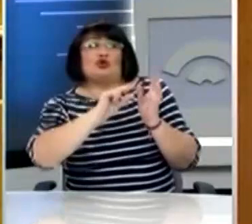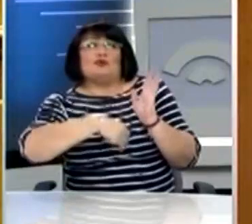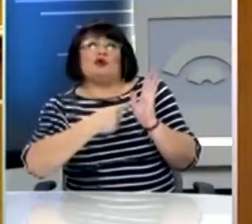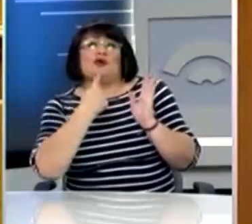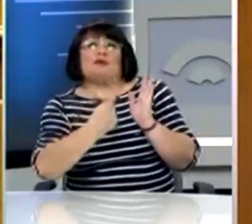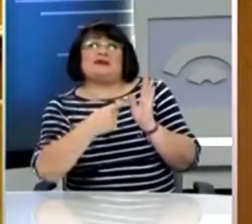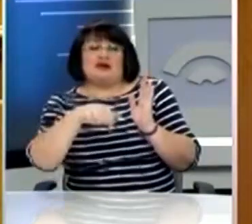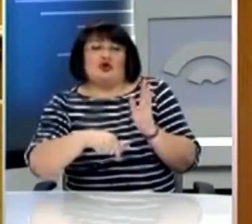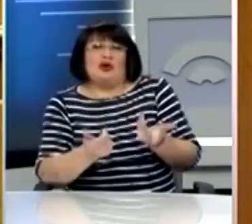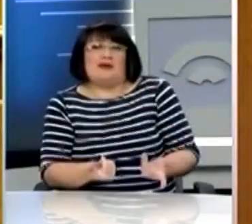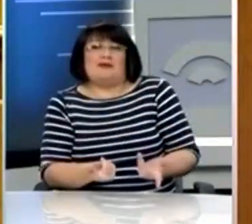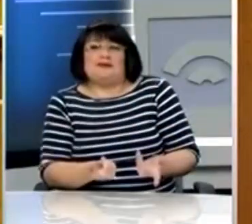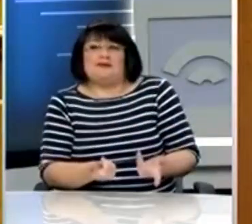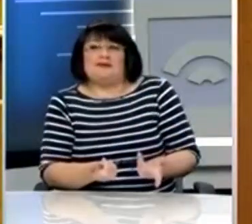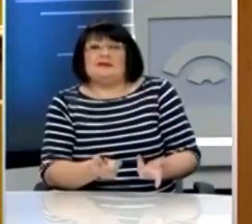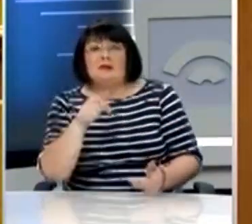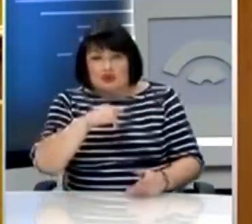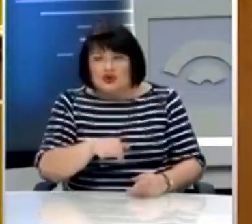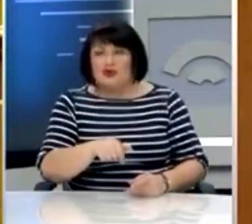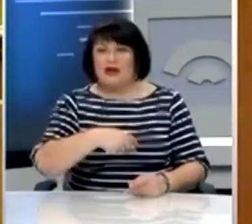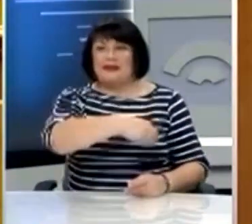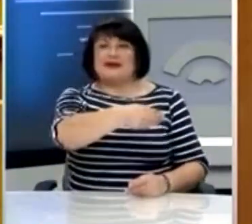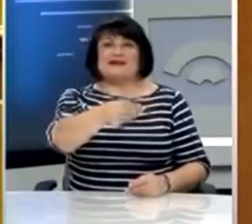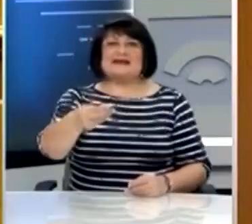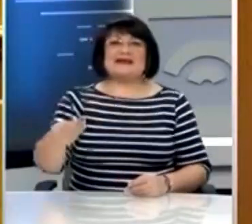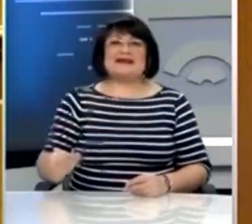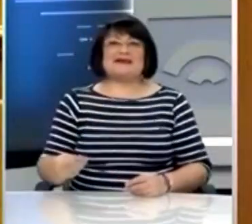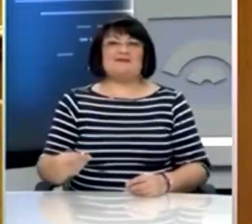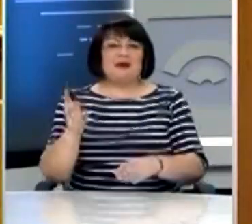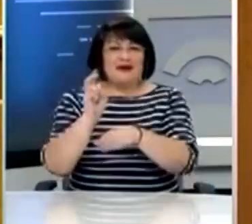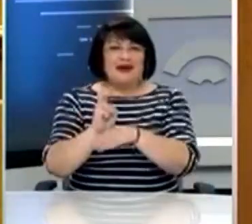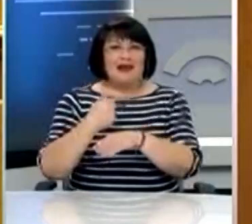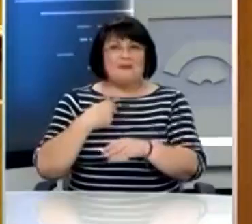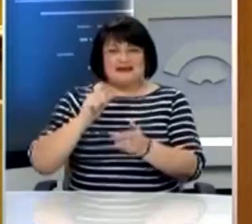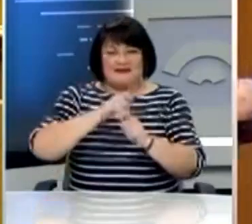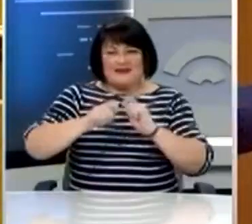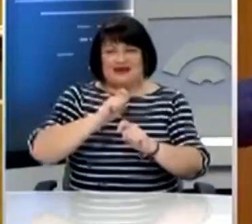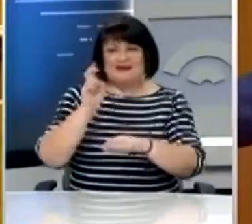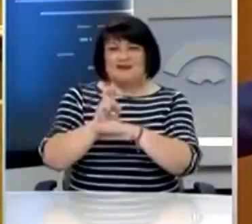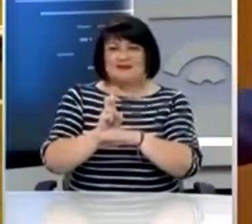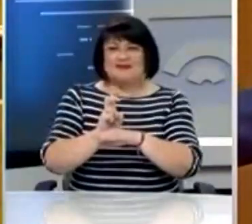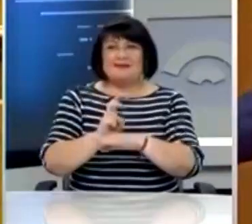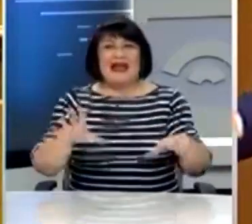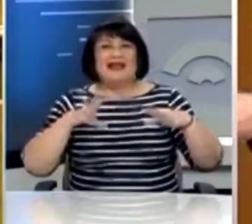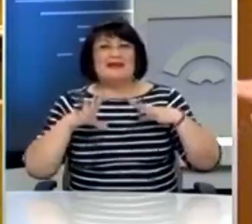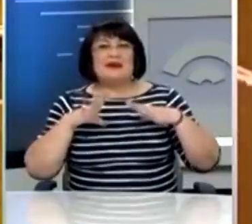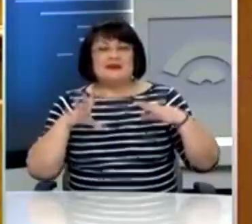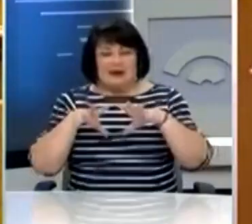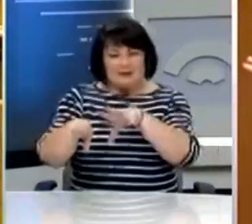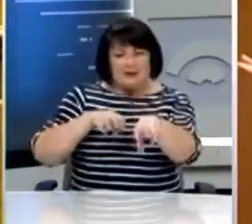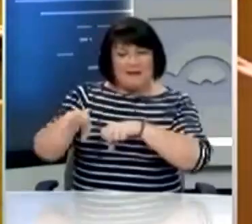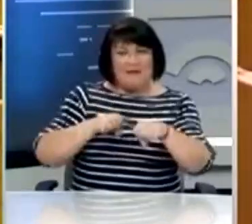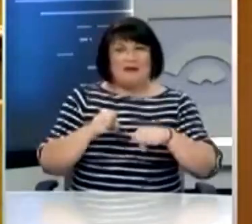το τέταρτο μνημόνιο έχετε τη δυνατότητα να δίνετε και παροχές. Σε αυτά λοιπόν δείξατε ετοιμότητα, ήσασταν έτοιμοι.